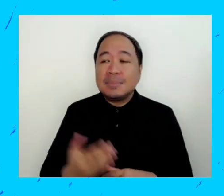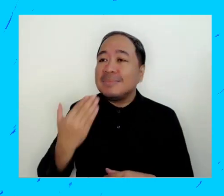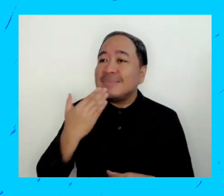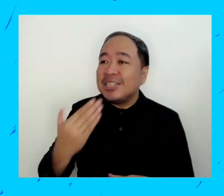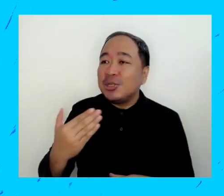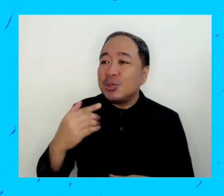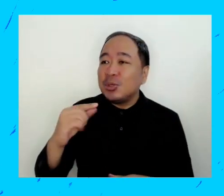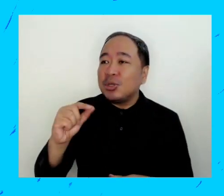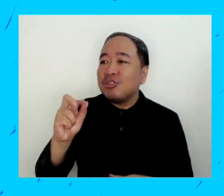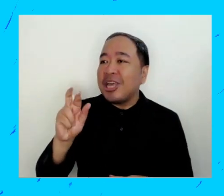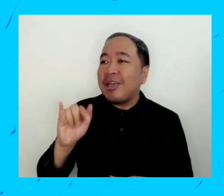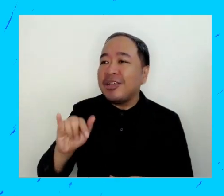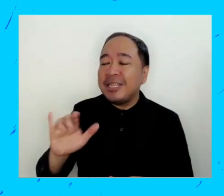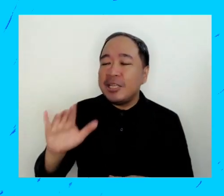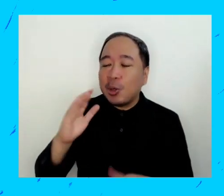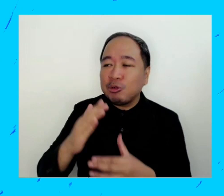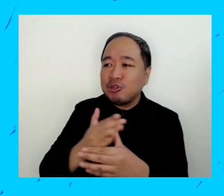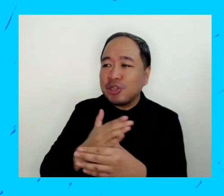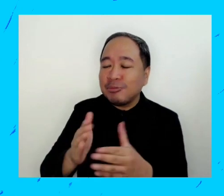Merci de partager ton